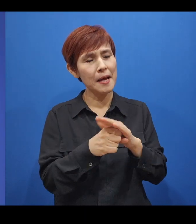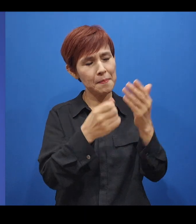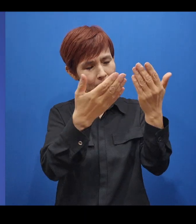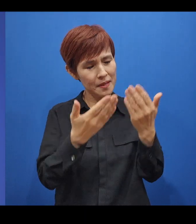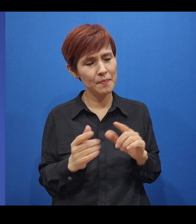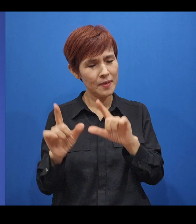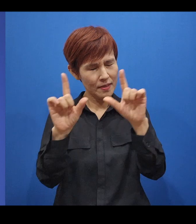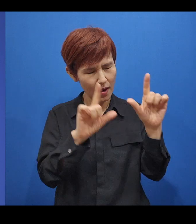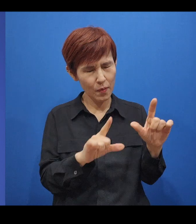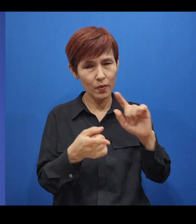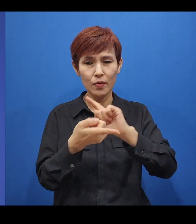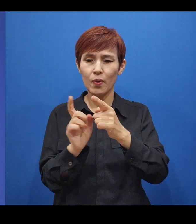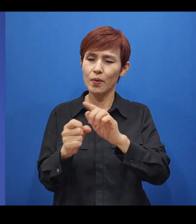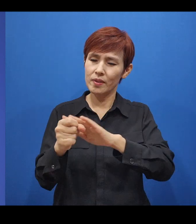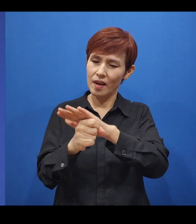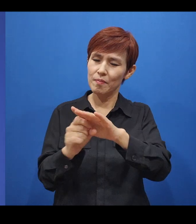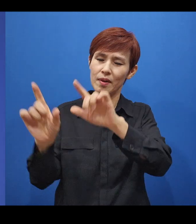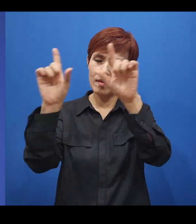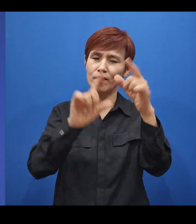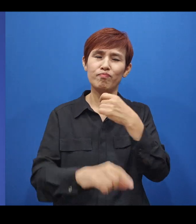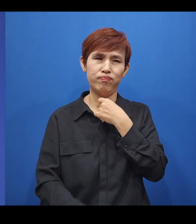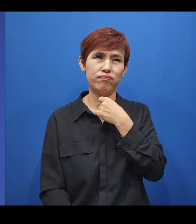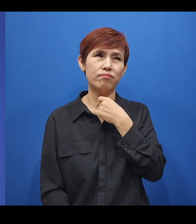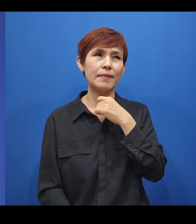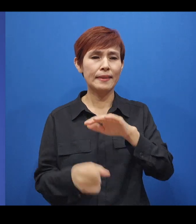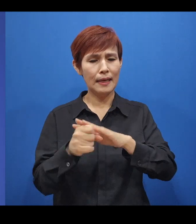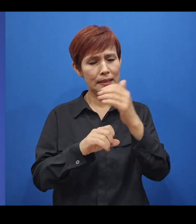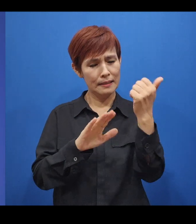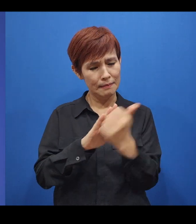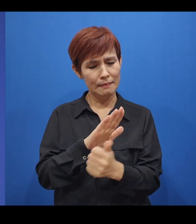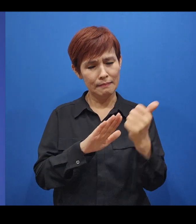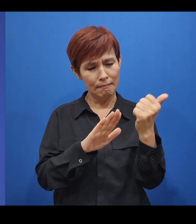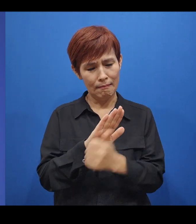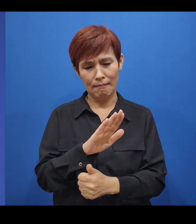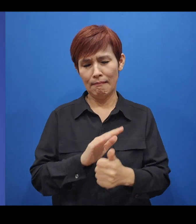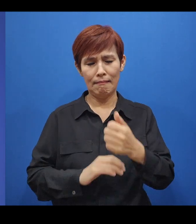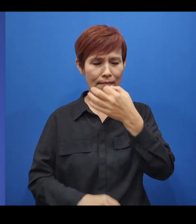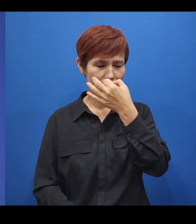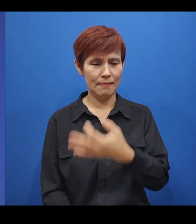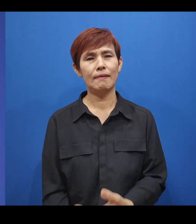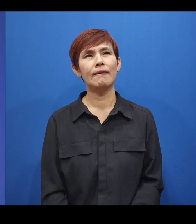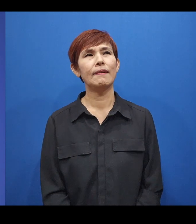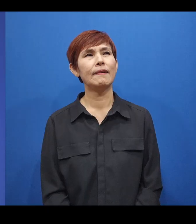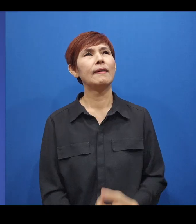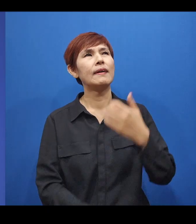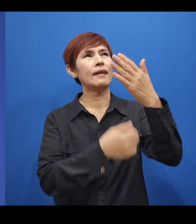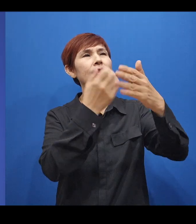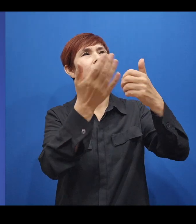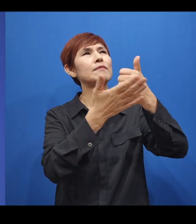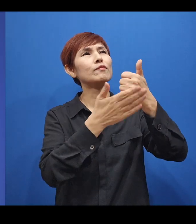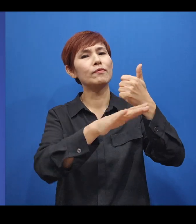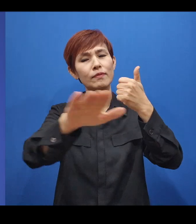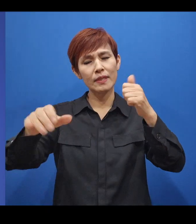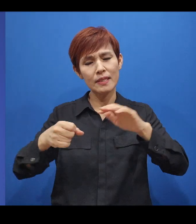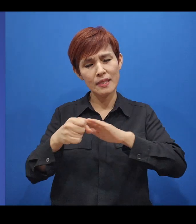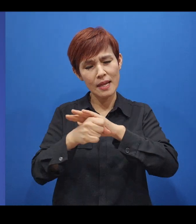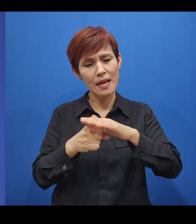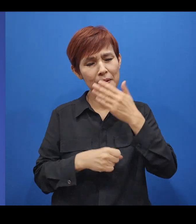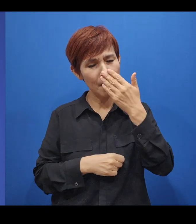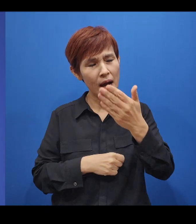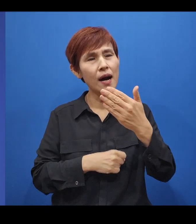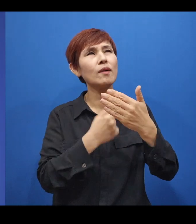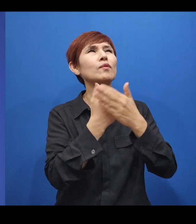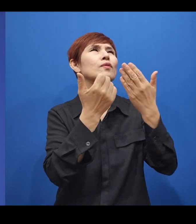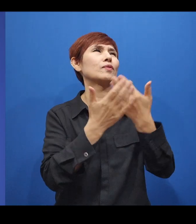사랑받으며 살기 원하는데 여기에 자꾸 실패해서 힘이 듭니다. 하나님, 사랑할 수 있도록